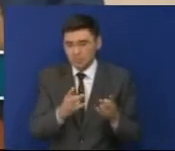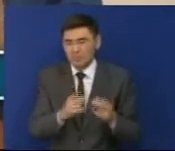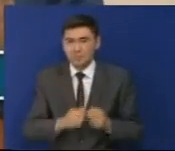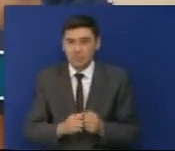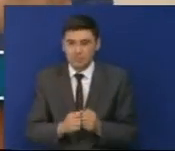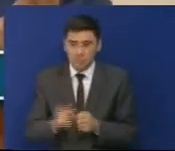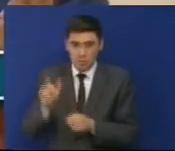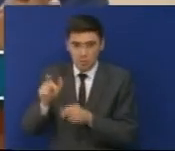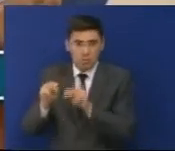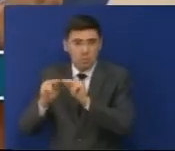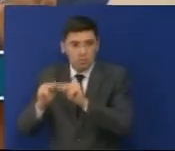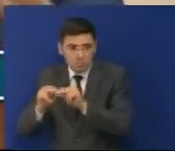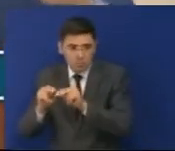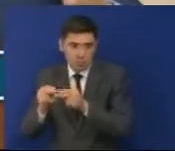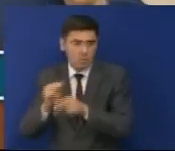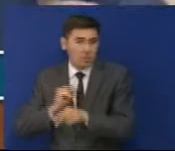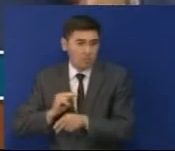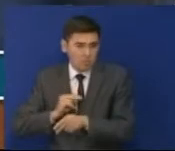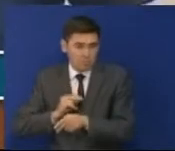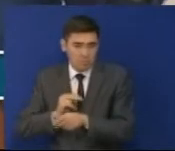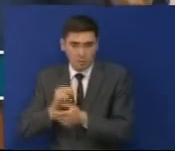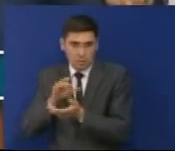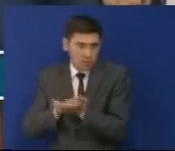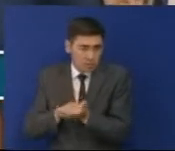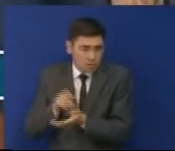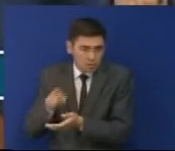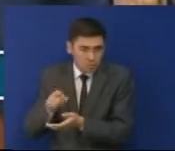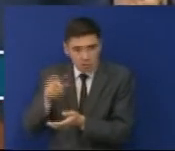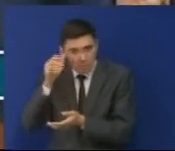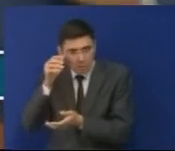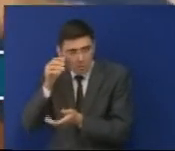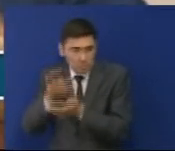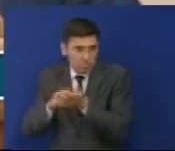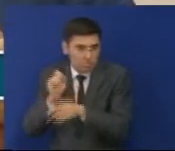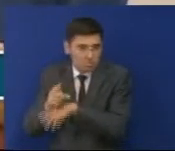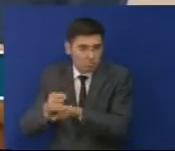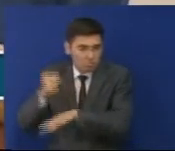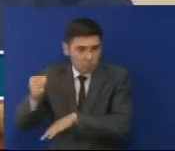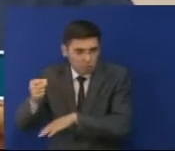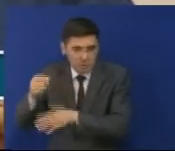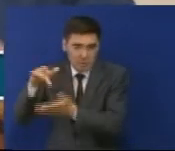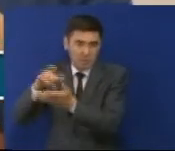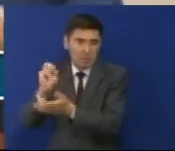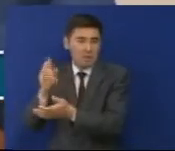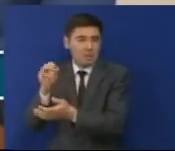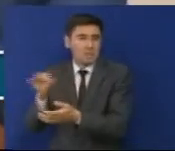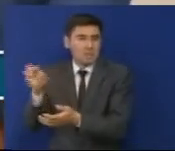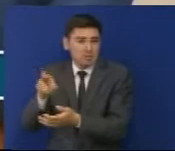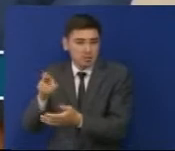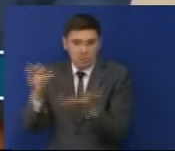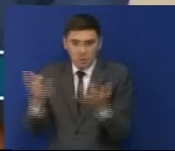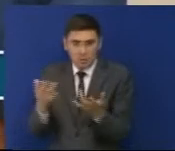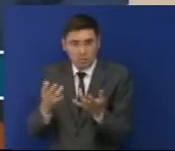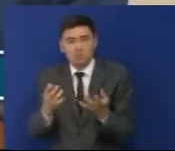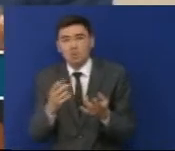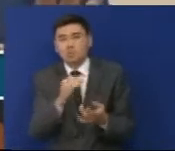мұғалім болып шығатын, мұғалім болып шықсын, 4-5-і бар ғалым болсын, центрде, академияда, керек жері